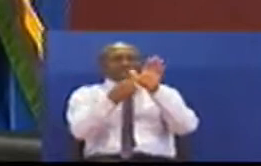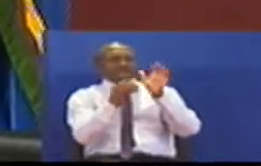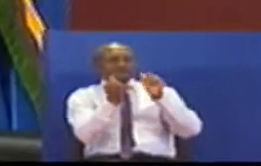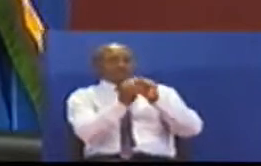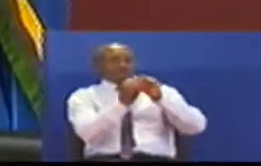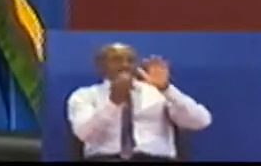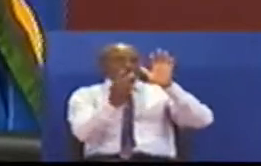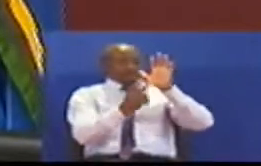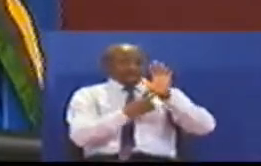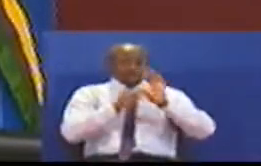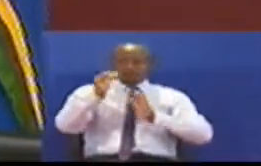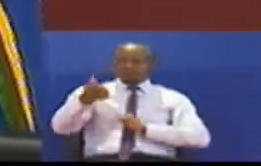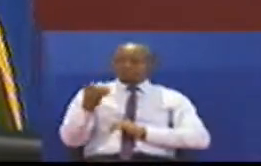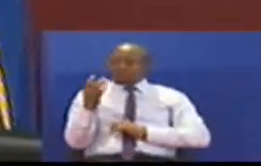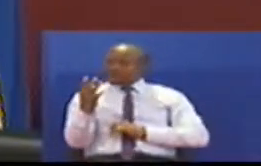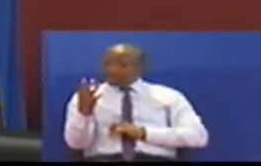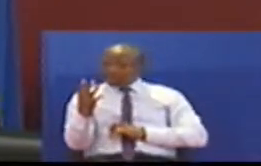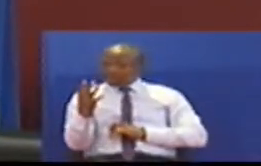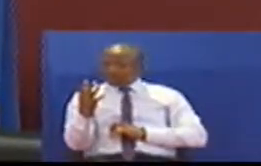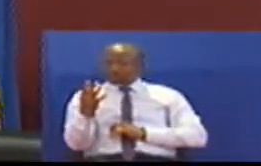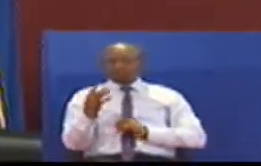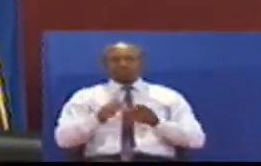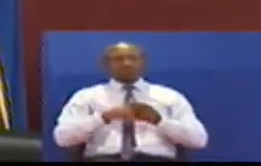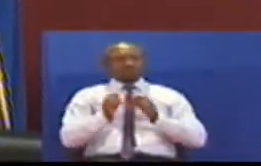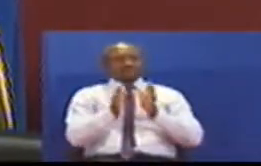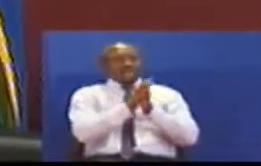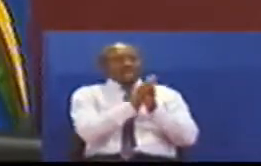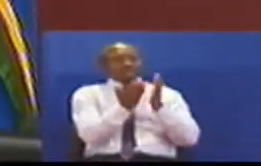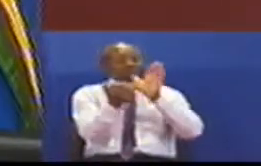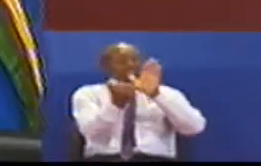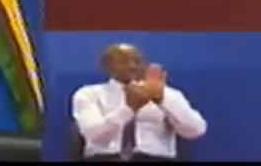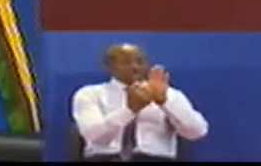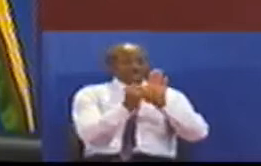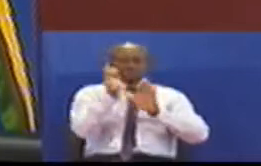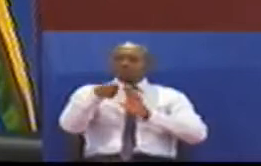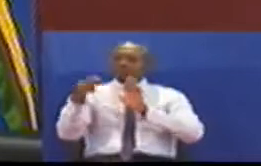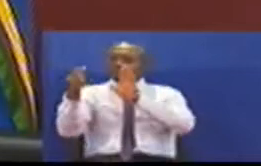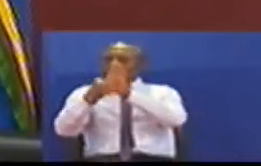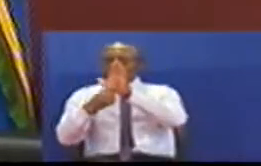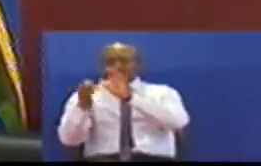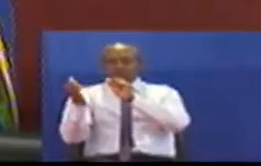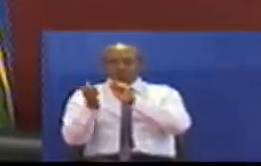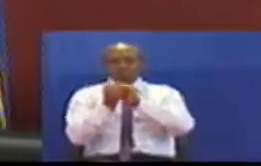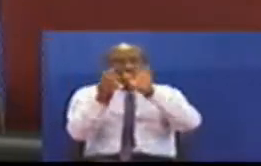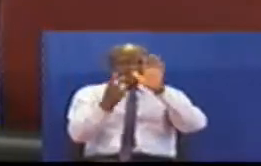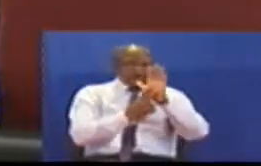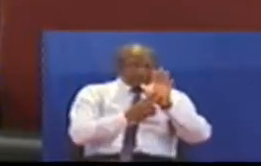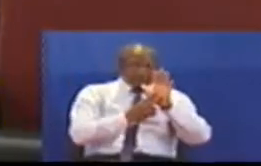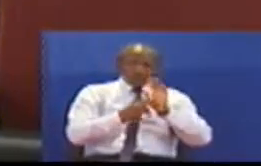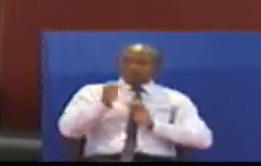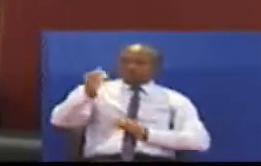Aprili 2020. Katiba na sheria itakuwa tarehe 17 Aprili. Narudia tena, katiba na sheria itakuwa tarehe